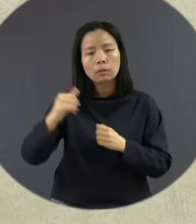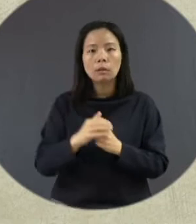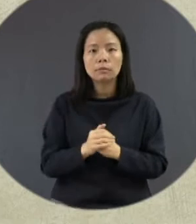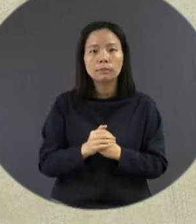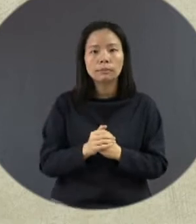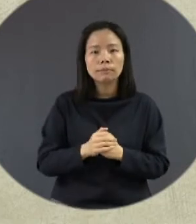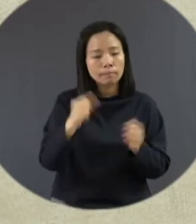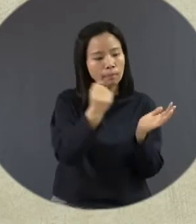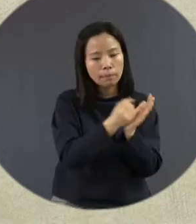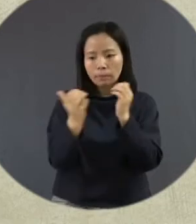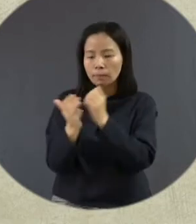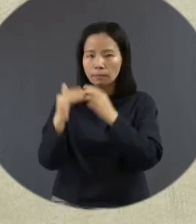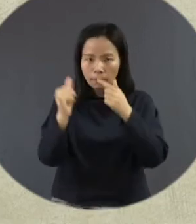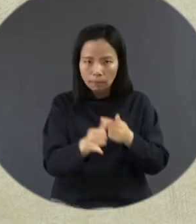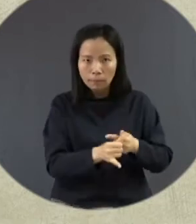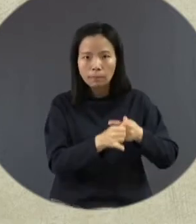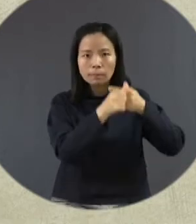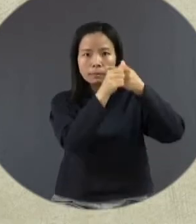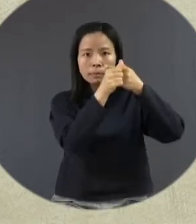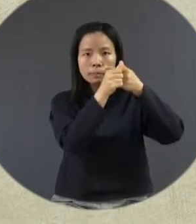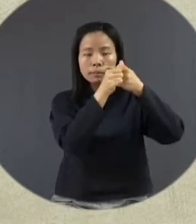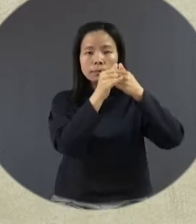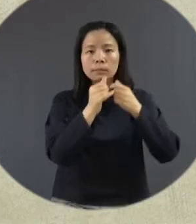要把他钉在十字架上。